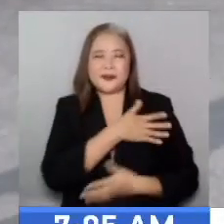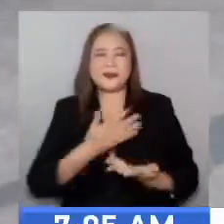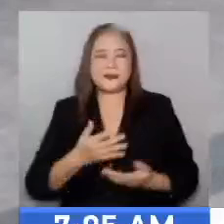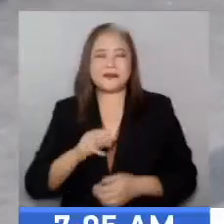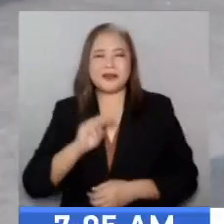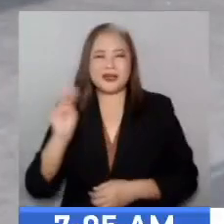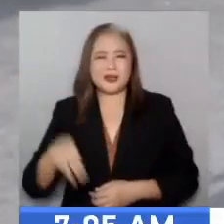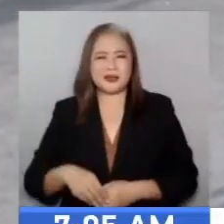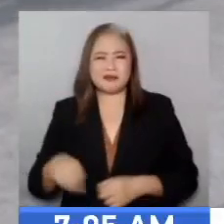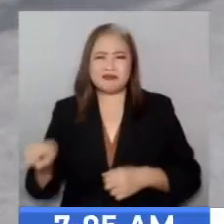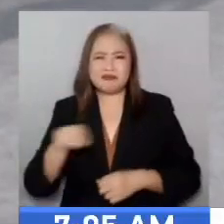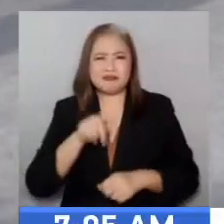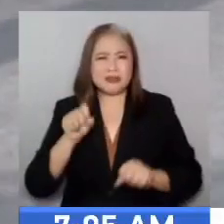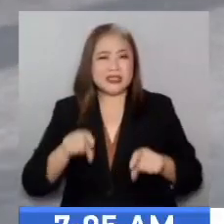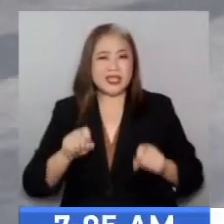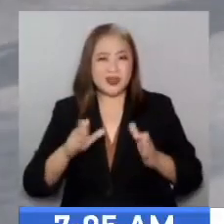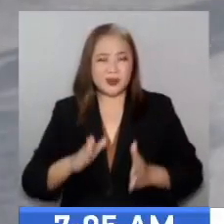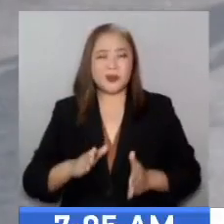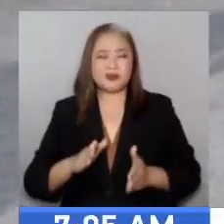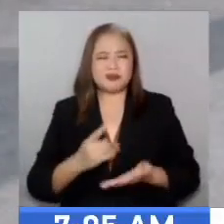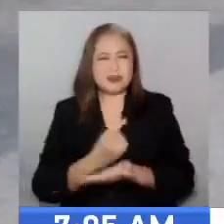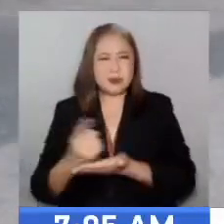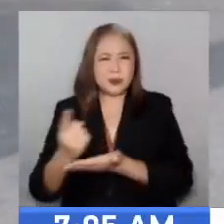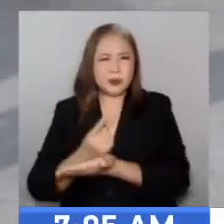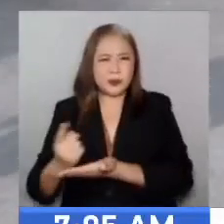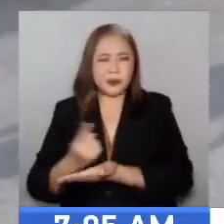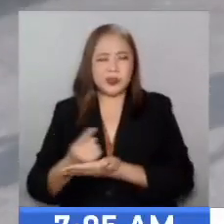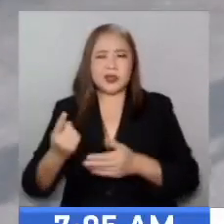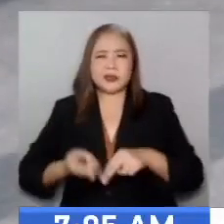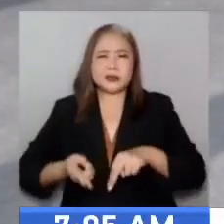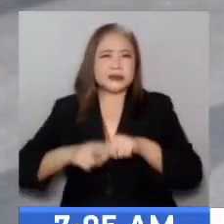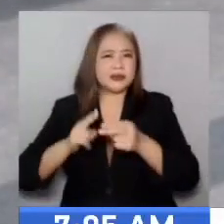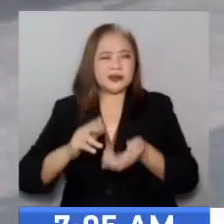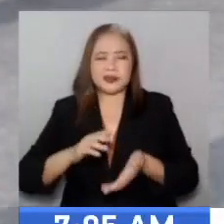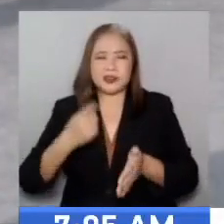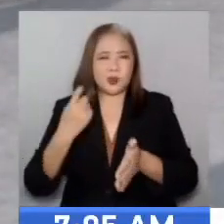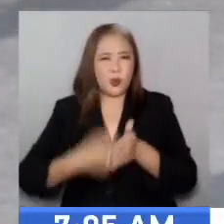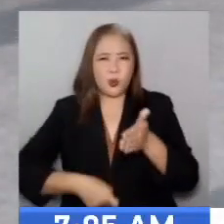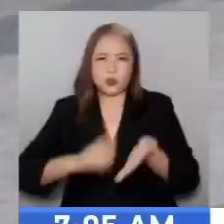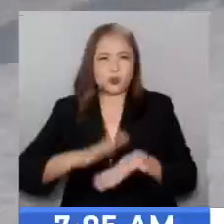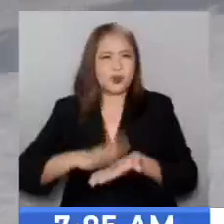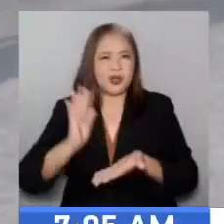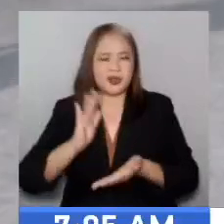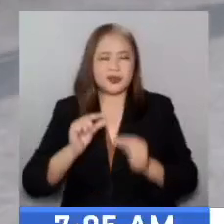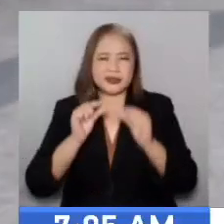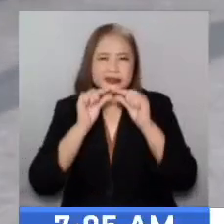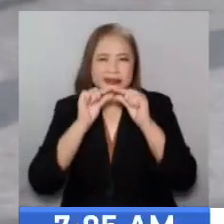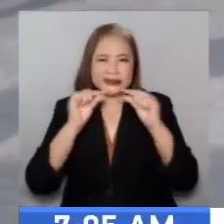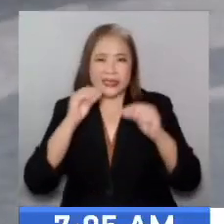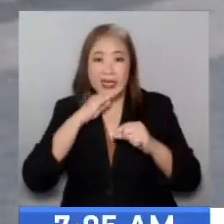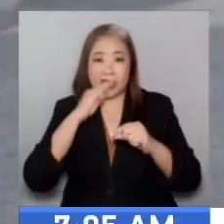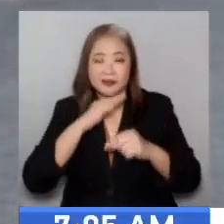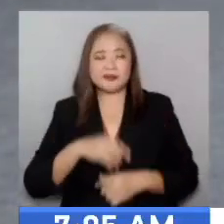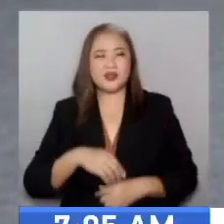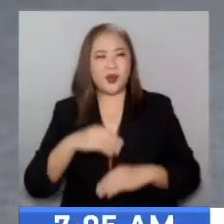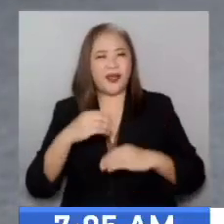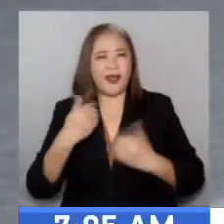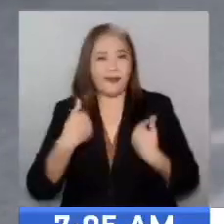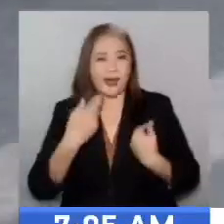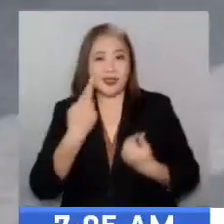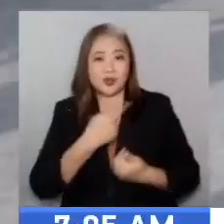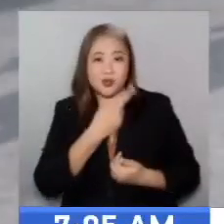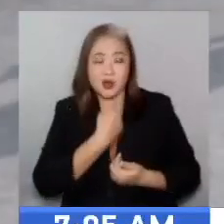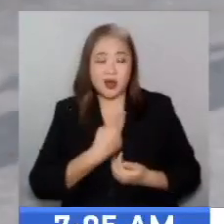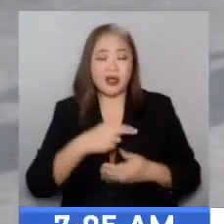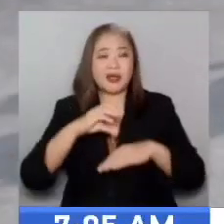nagtitinda, ilang linggo na raw na mataas nga ang presyo ng siling labuyo. Kaya yung mga may negosyo tulad halimbawa nung karinderya o di kaya naman ihaw-ihaw,